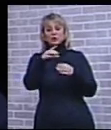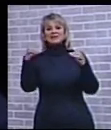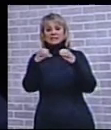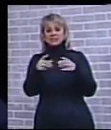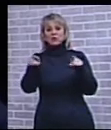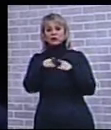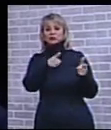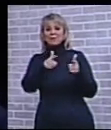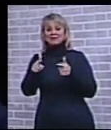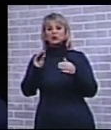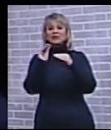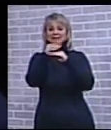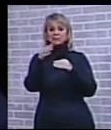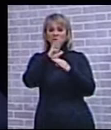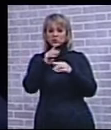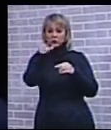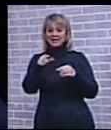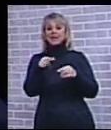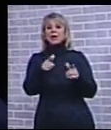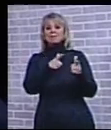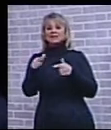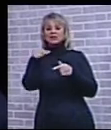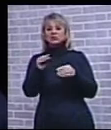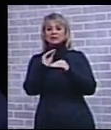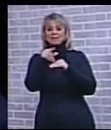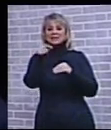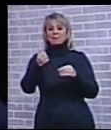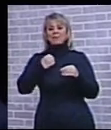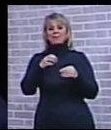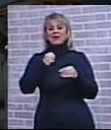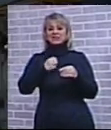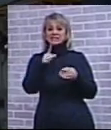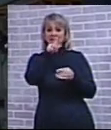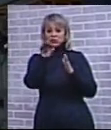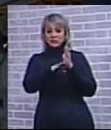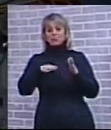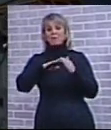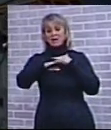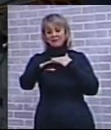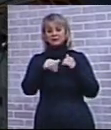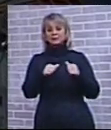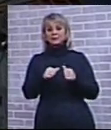также подготовка к заправке топливного воздуха и подготовка к выполнению боевых задач на полигоне.